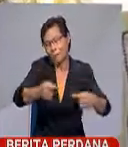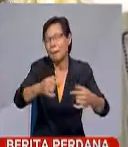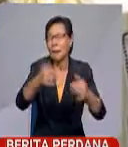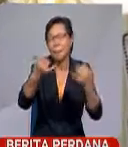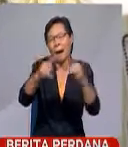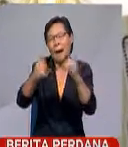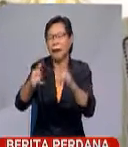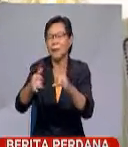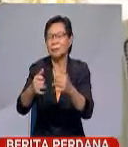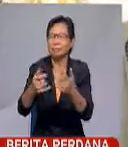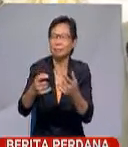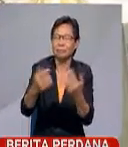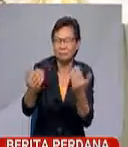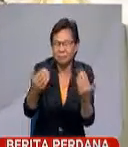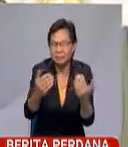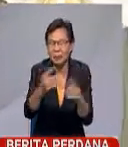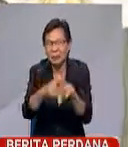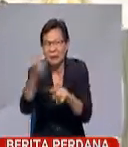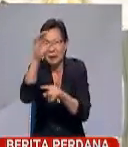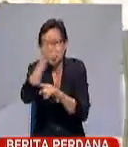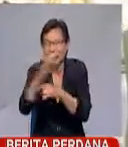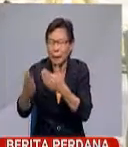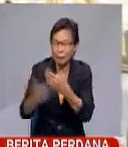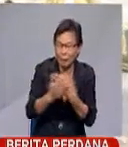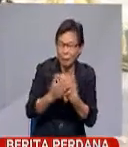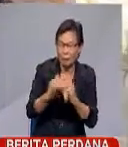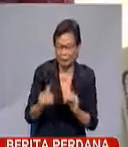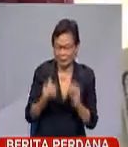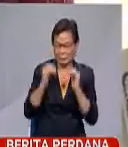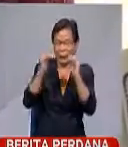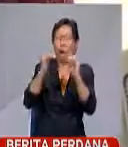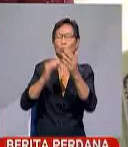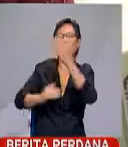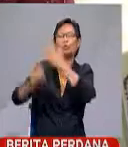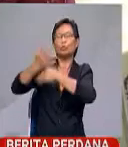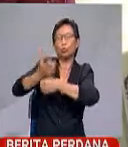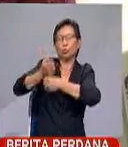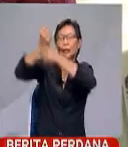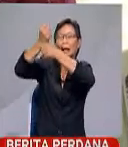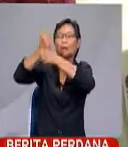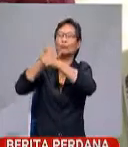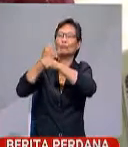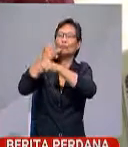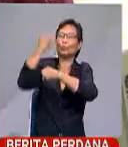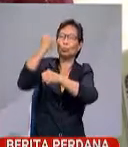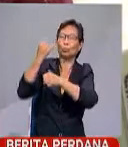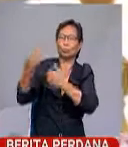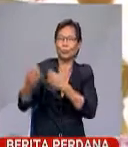kompetitif namun masih mencari rentak untuk kembali ke tahap yang pernah dikecapi dahulu.